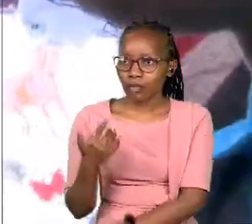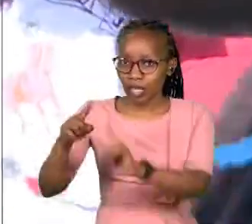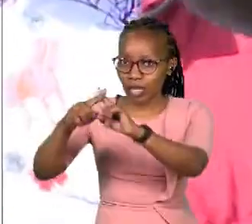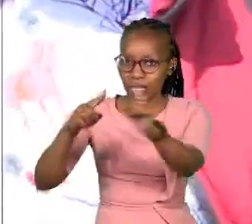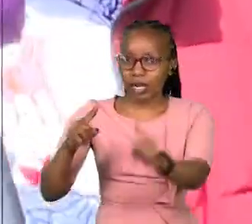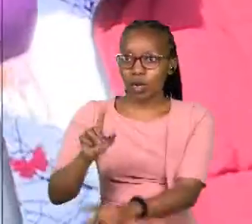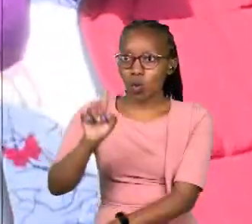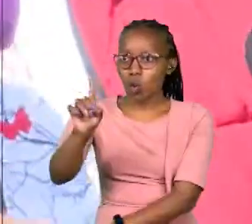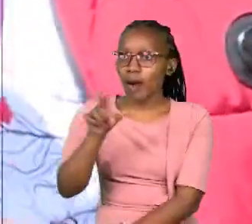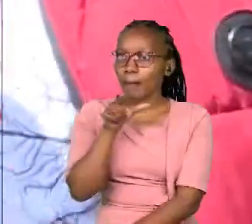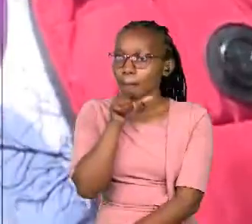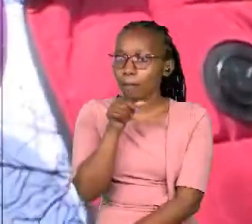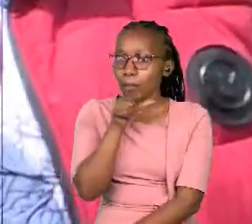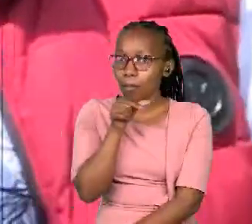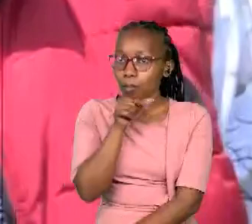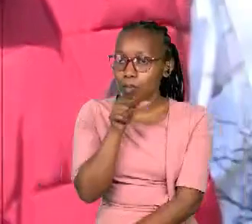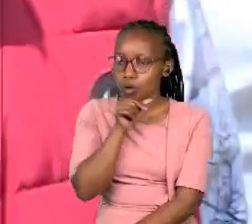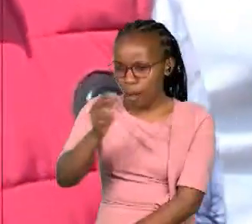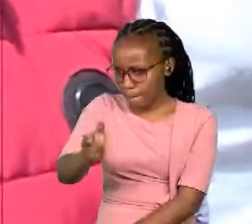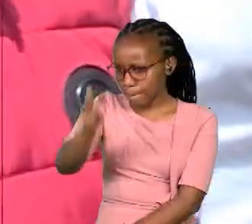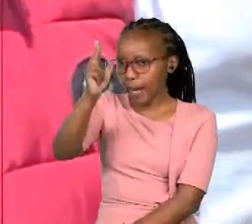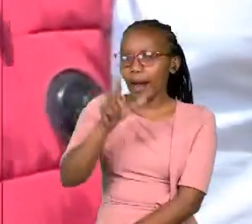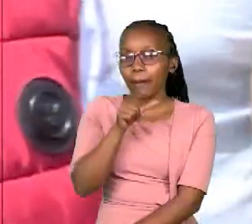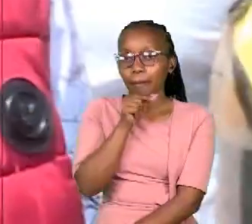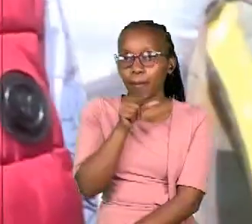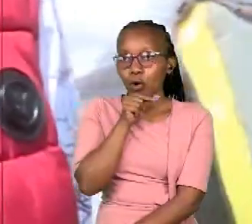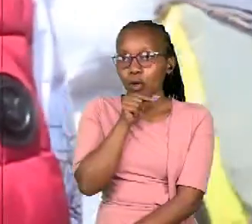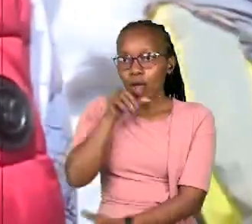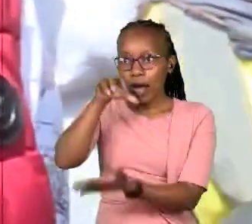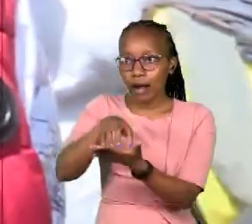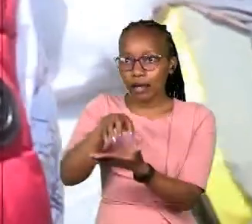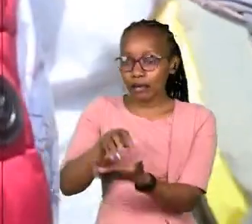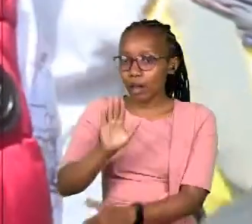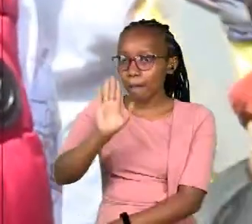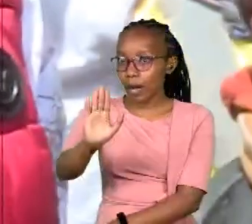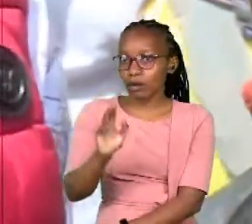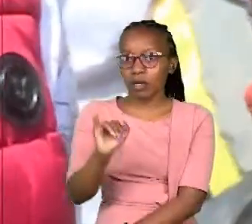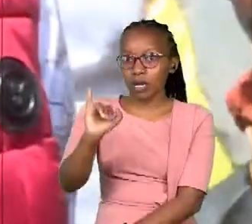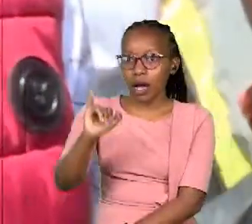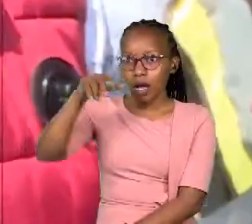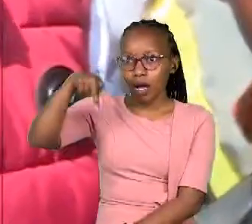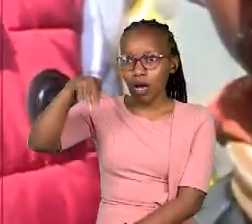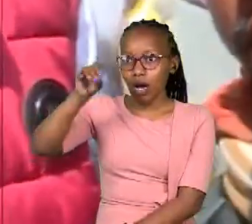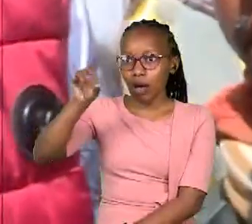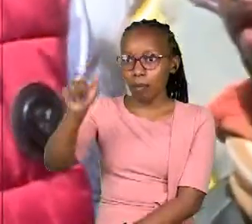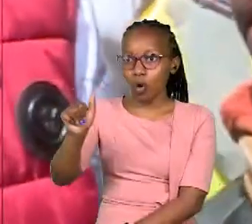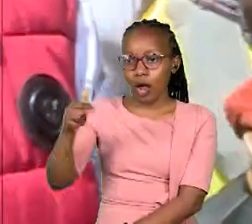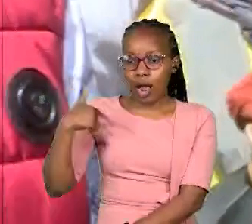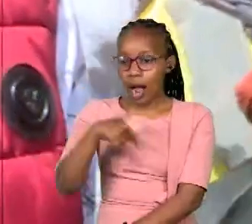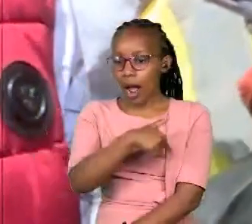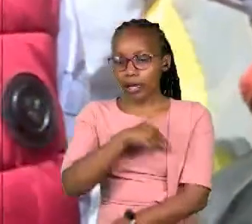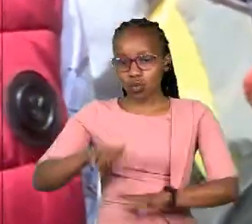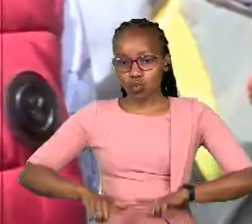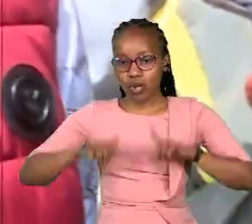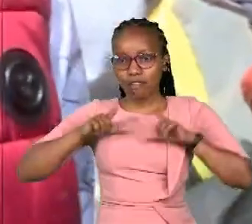kijana. Akapiga kijana risasi na kesi yake iko kwa IPOA. Sisi kama wakaji wa Mountain View